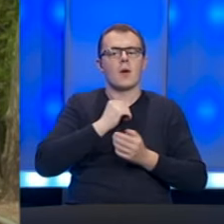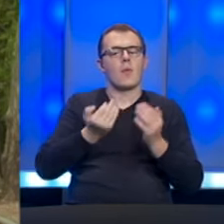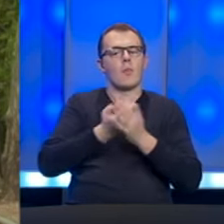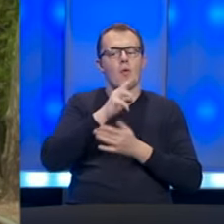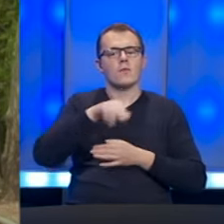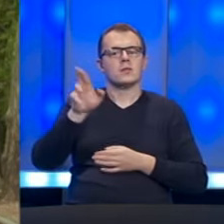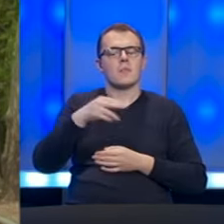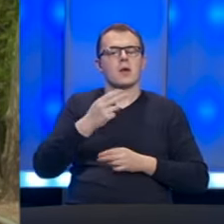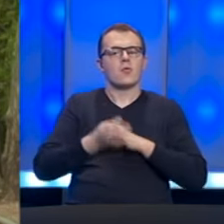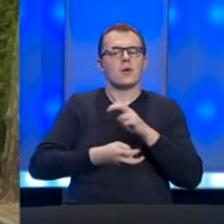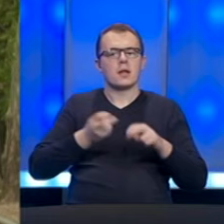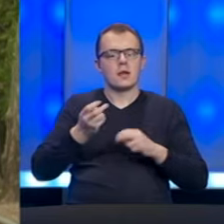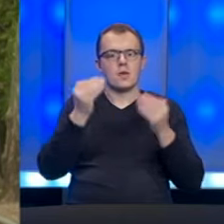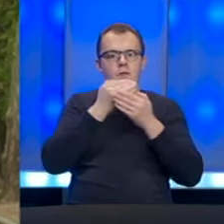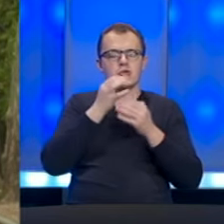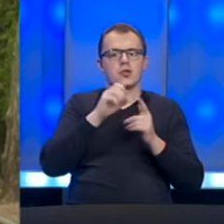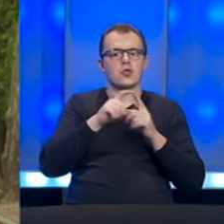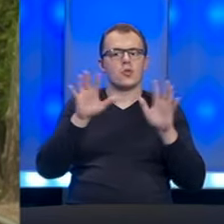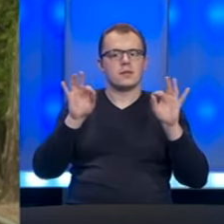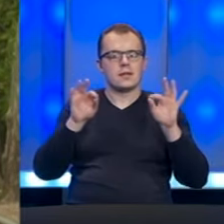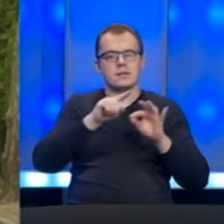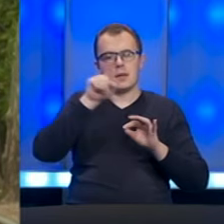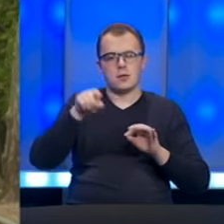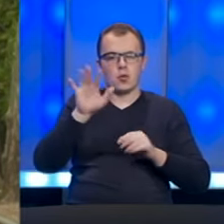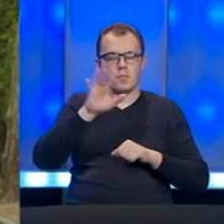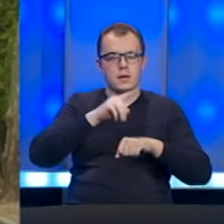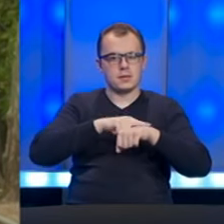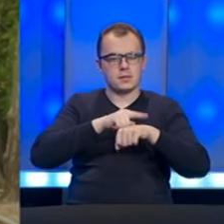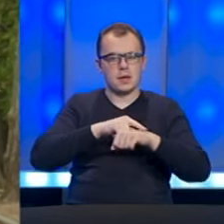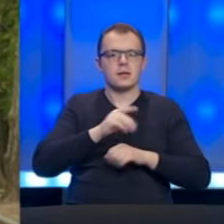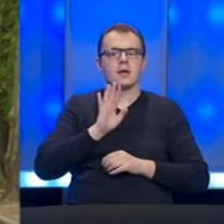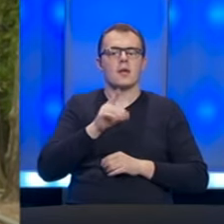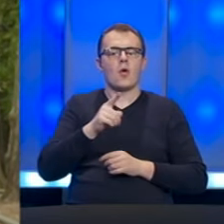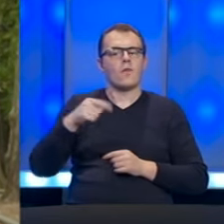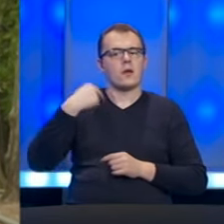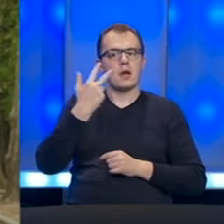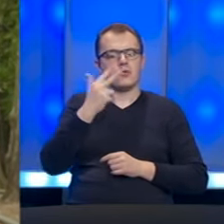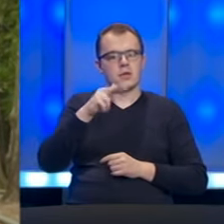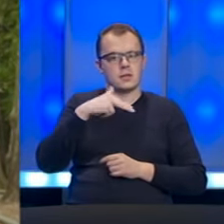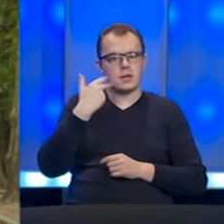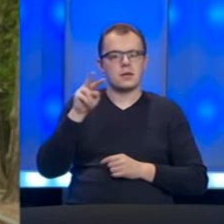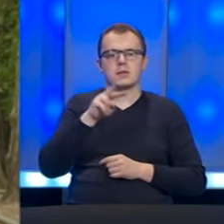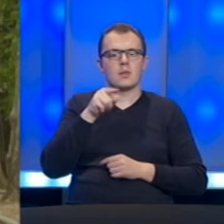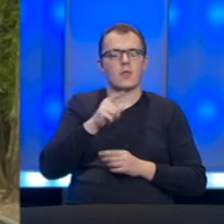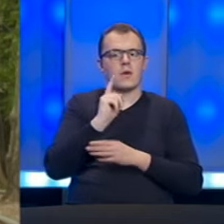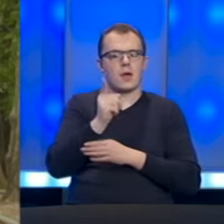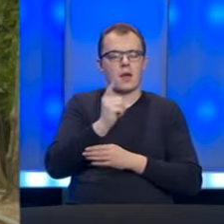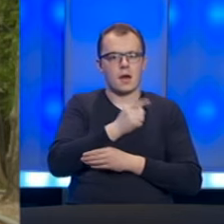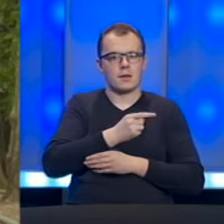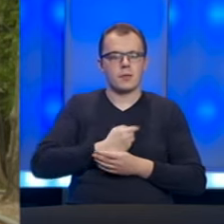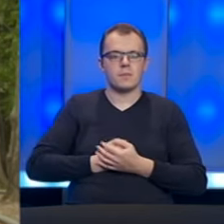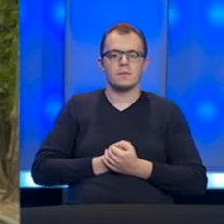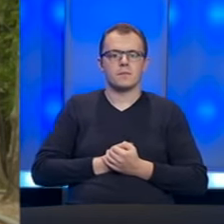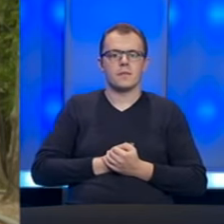zabranu kretanja večeras od 22 do 05 sati, tako ovih narednih 3 dana za obje ove naredbe.